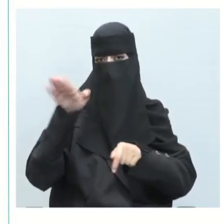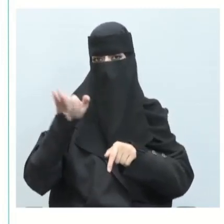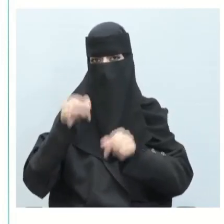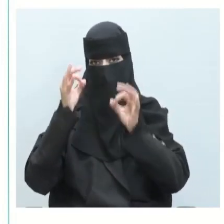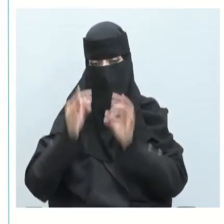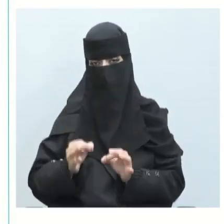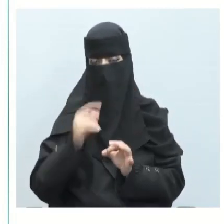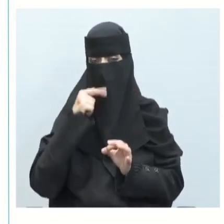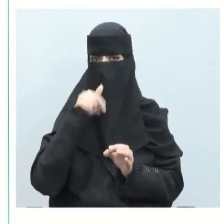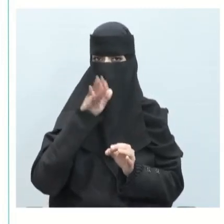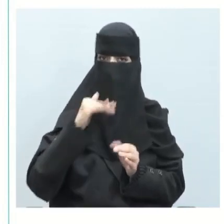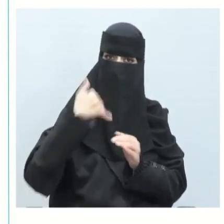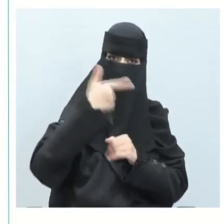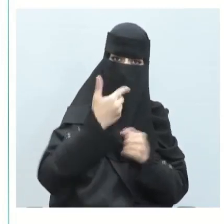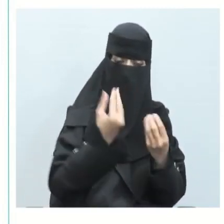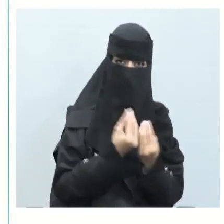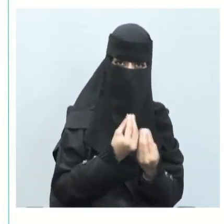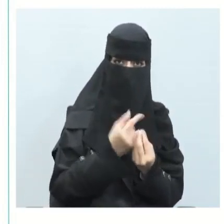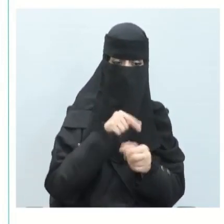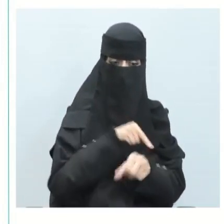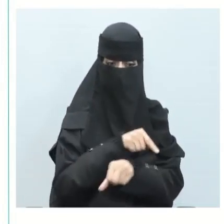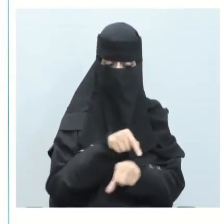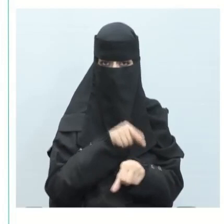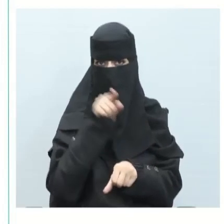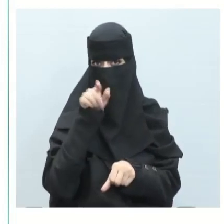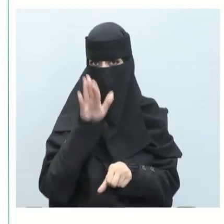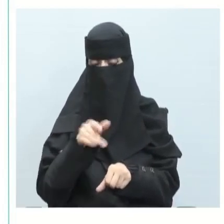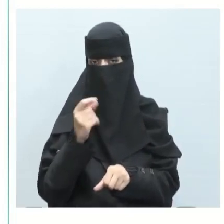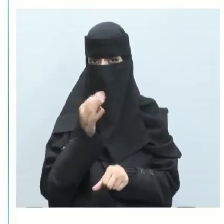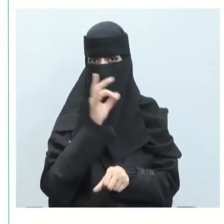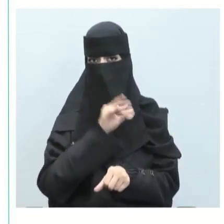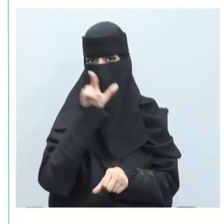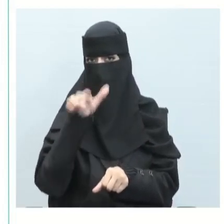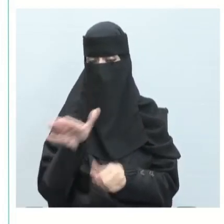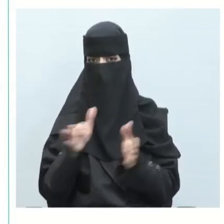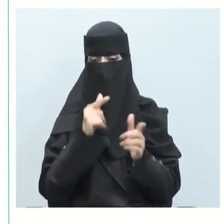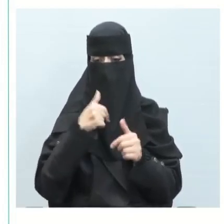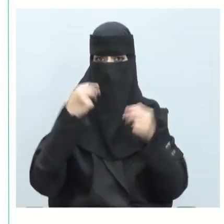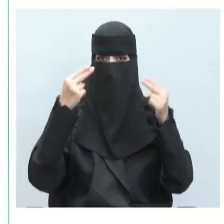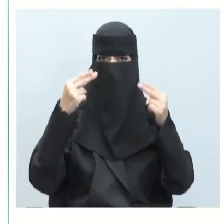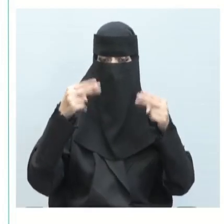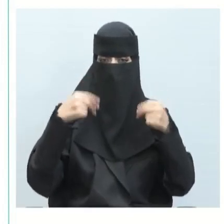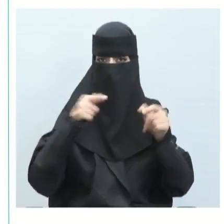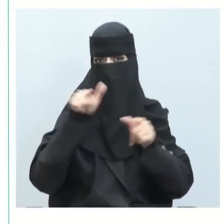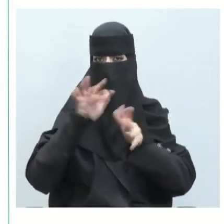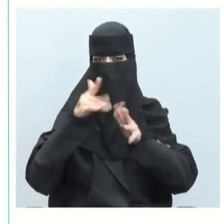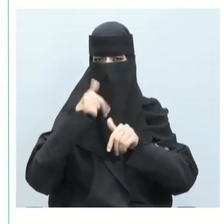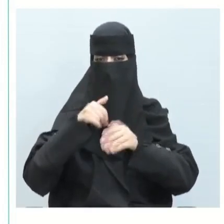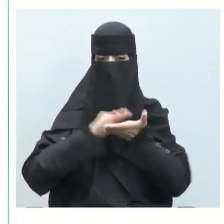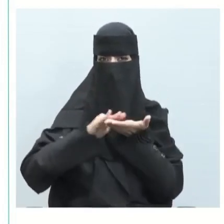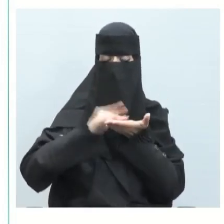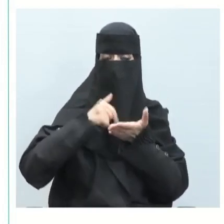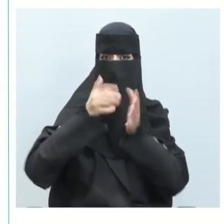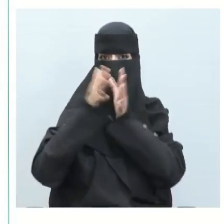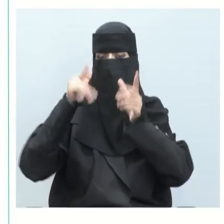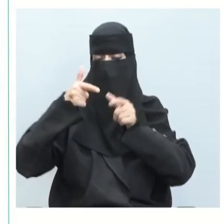بالتاكيد سيكون مع الزمن هو مربح لهذه الفعاليه وبالتالي يكون لدينا قاعده اكبر من